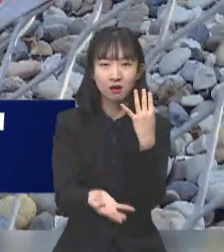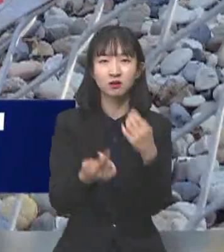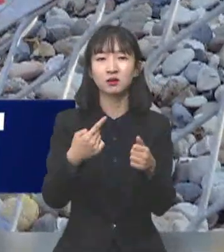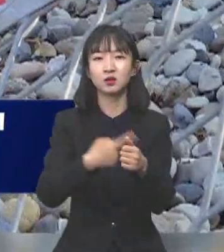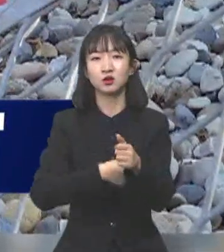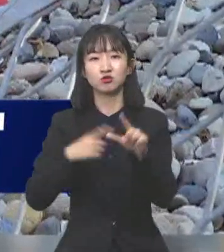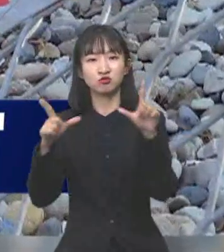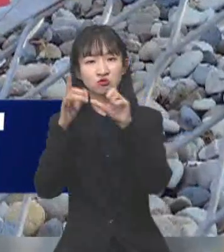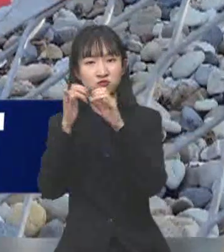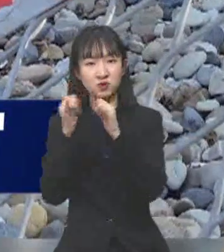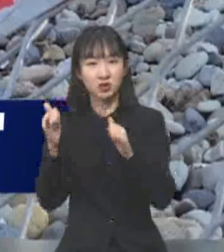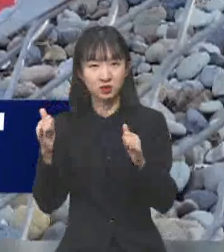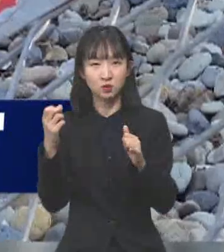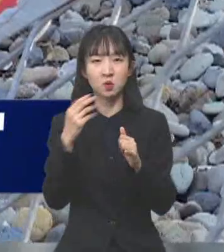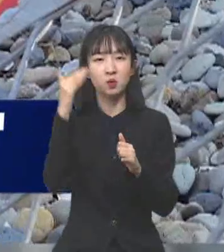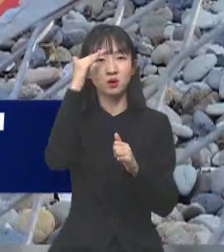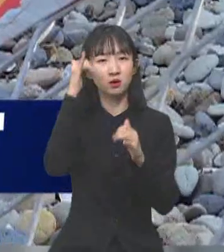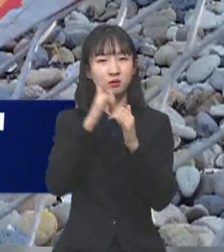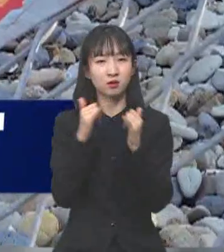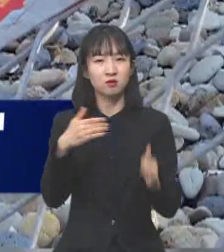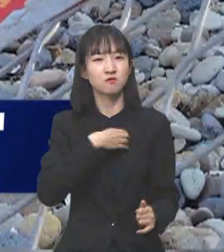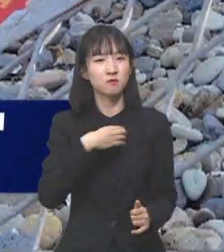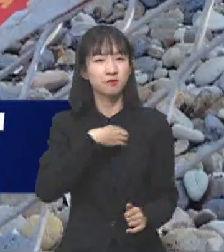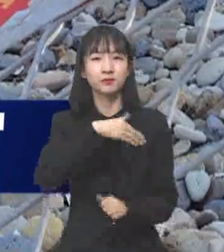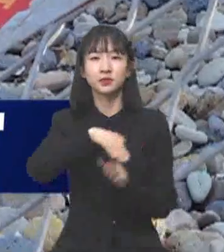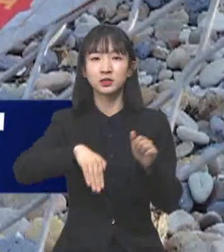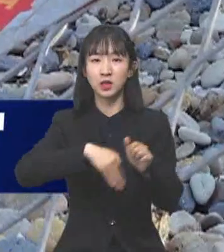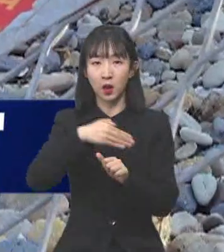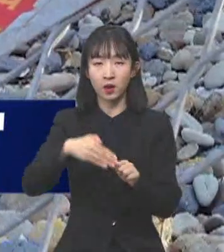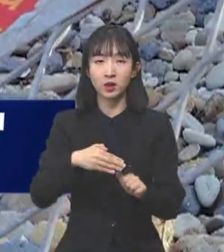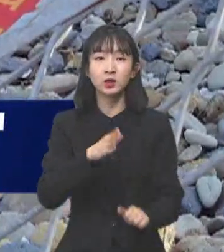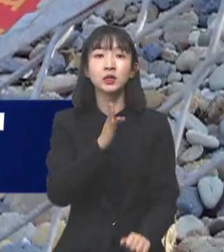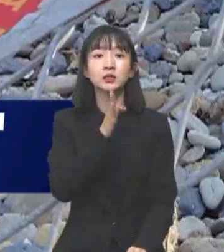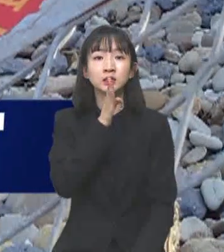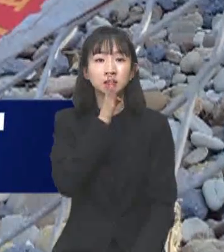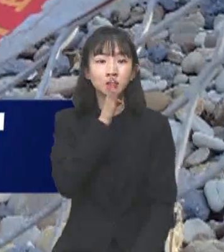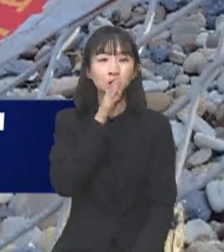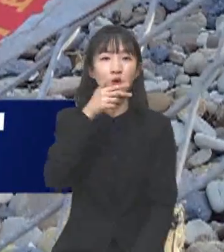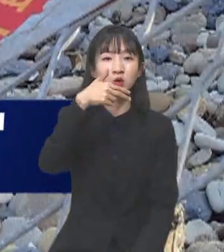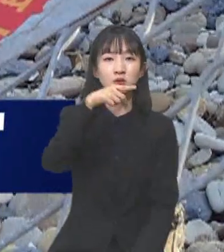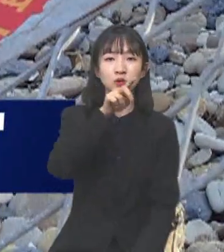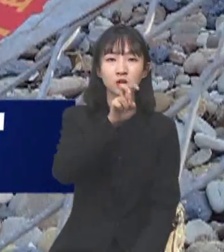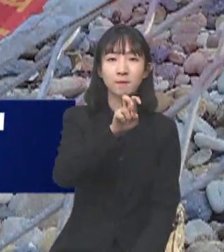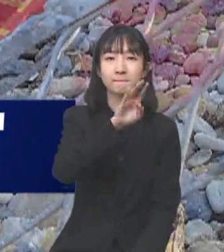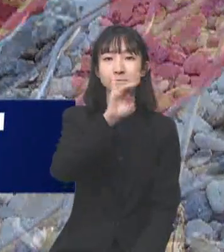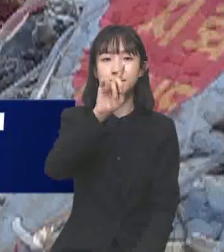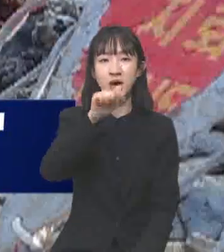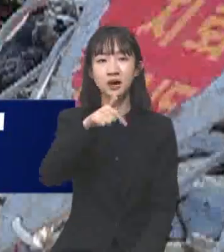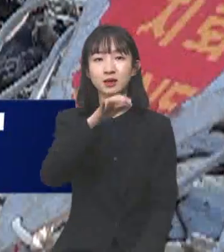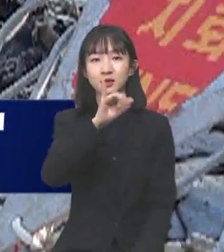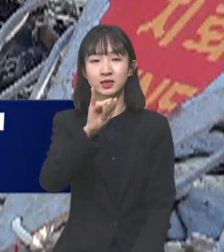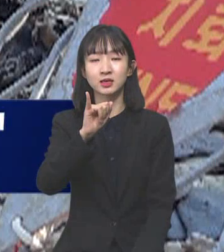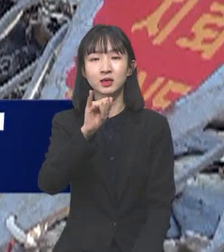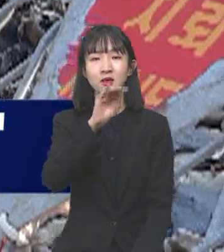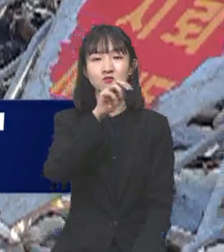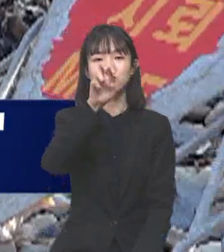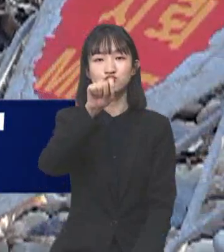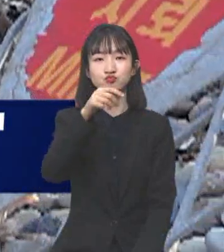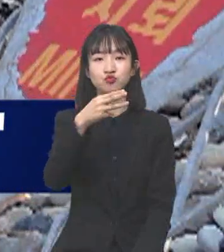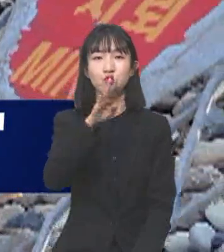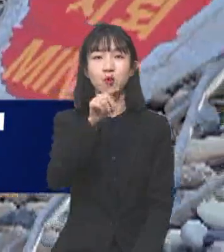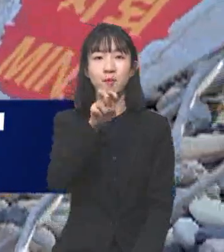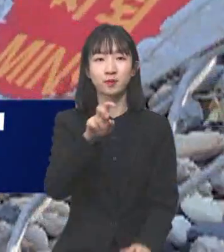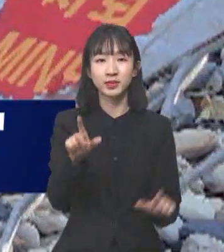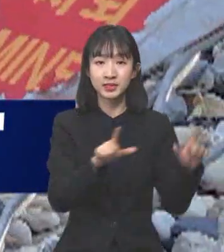관광객이 안전까지 위협하고 있다고 밝혔습니다 실제로 점박이 물범 인공 쉼터인 하니 해변에 선 지뢰 경고 문구가